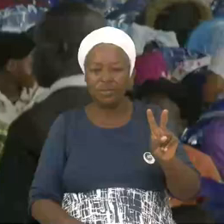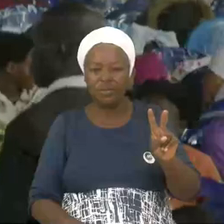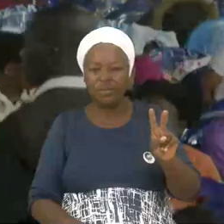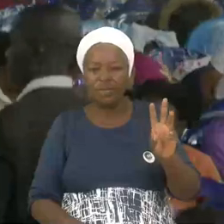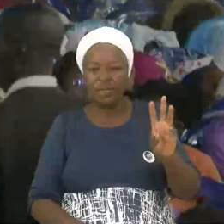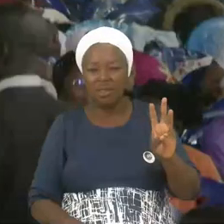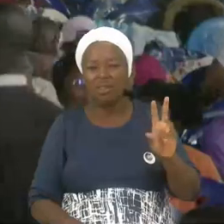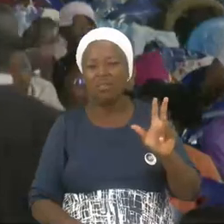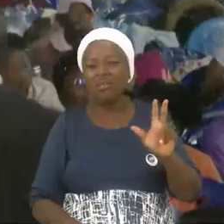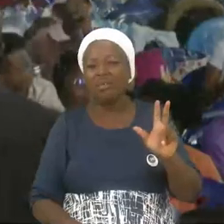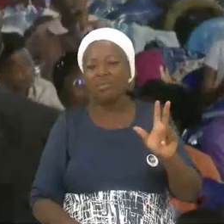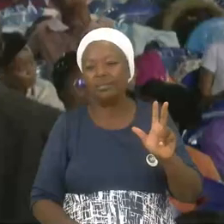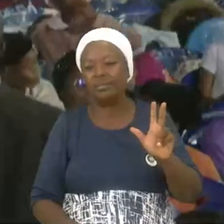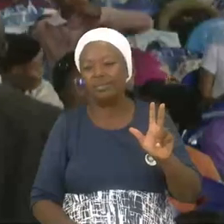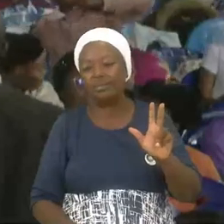44